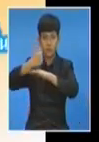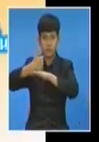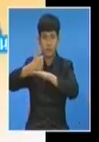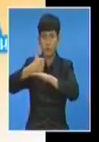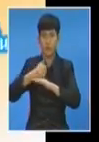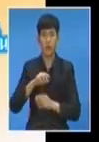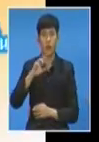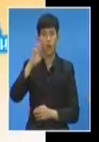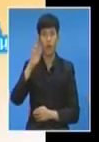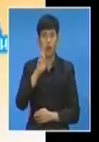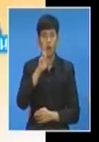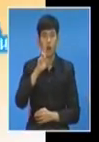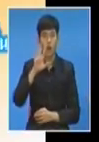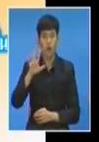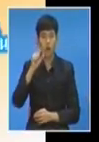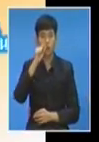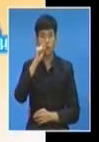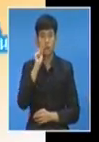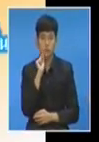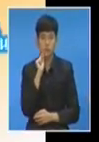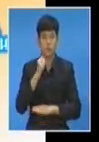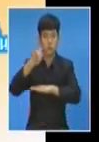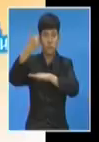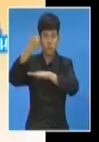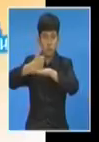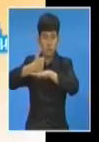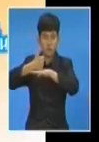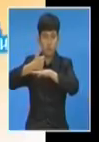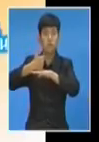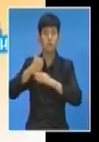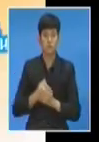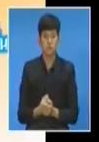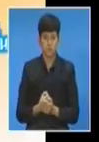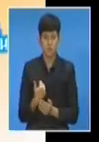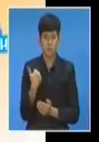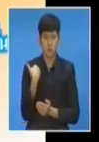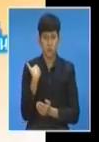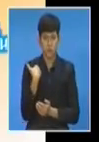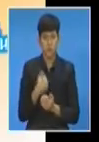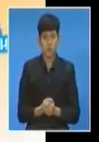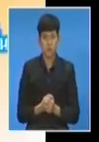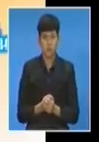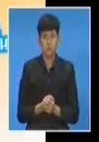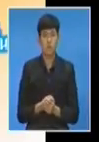5พระบาทสมเด็จพระจุลจอมเกล้าเจ้าอยู่หัวพระองค์ท่านได้พระราชทาน